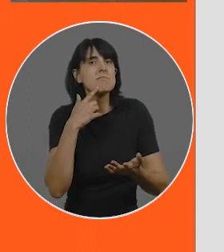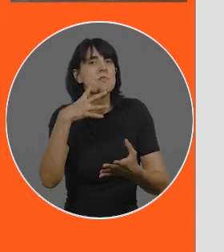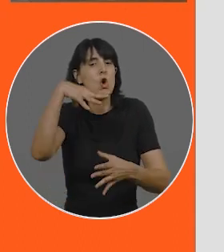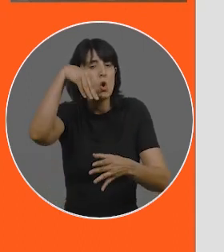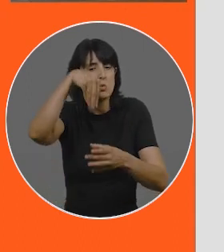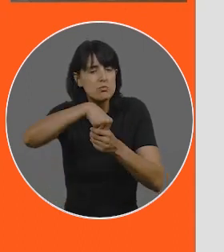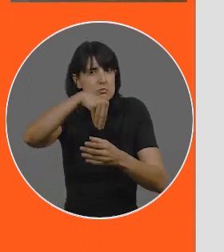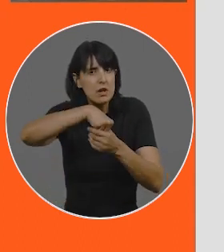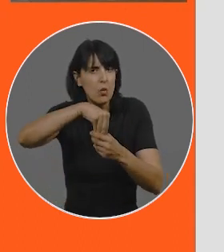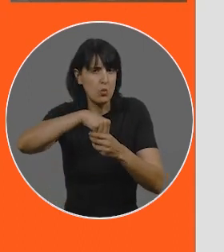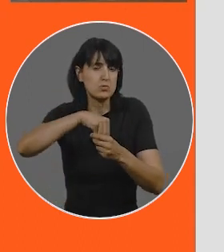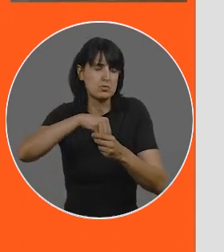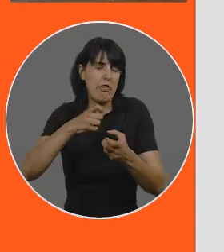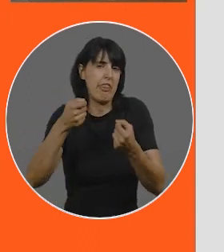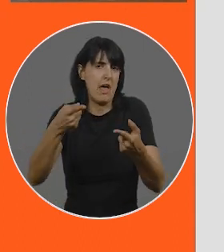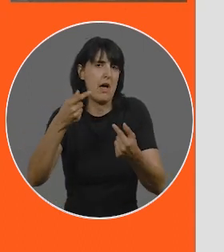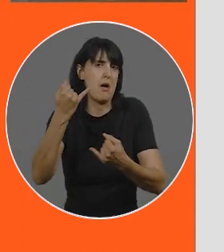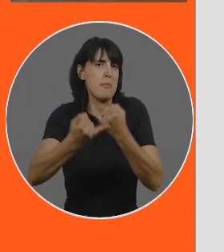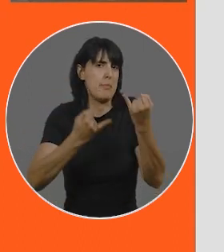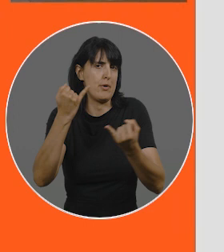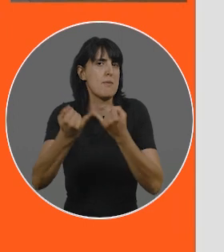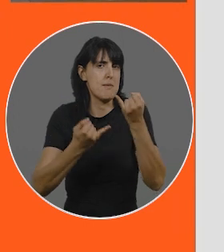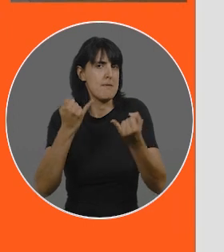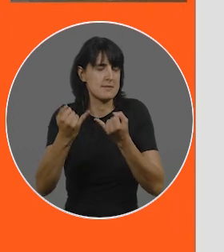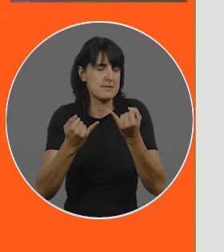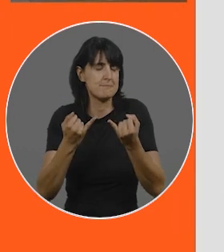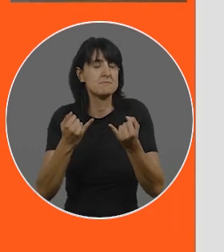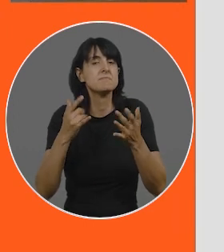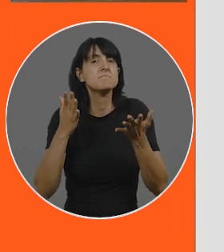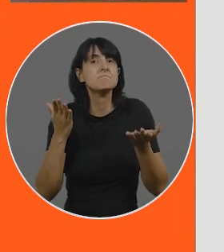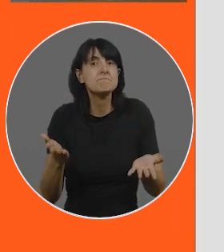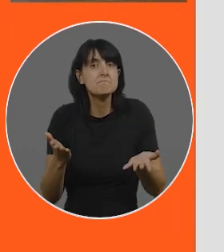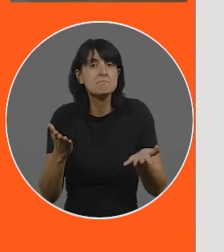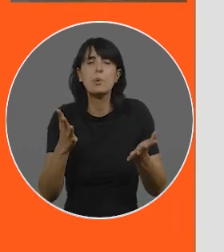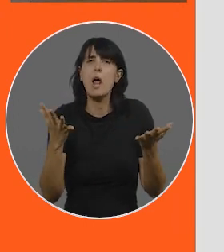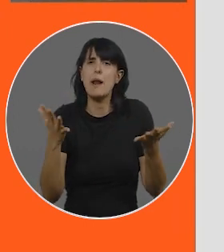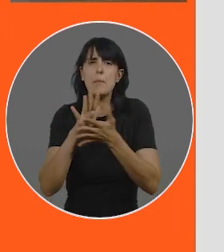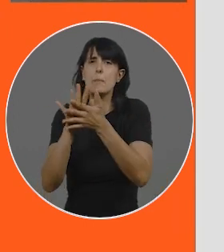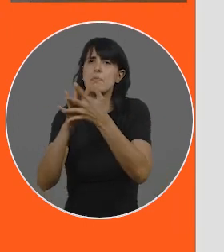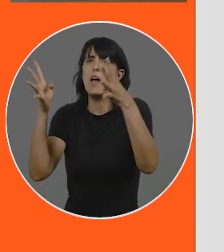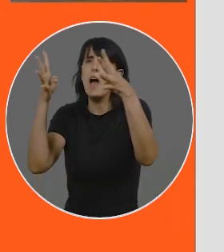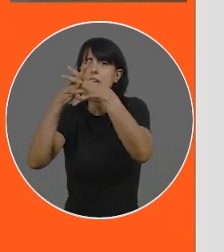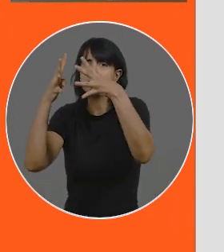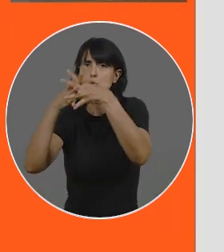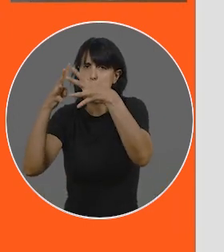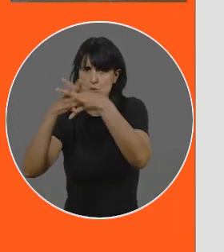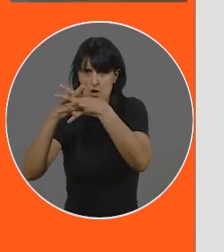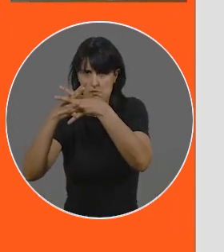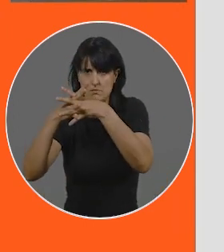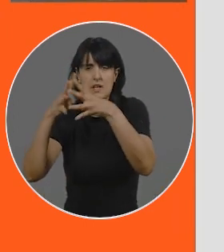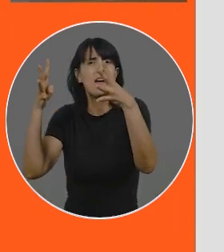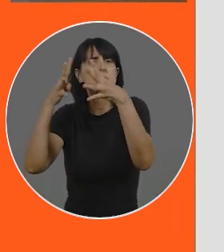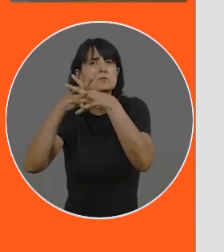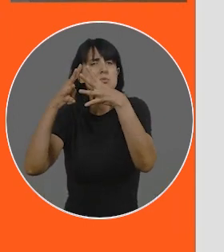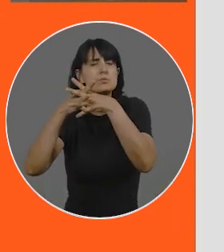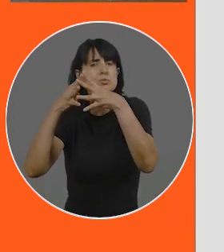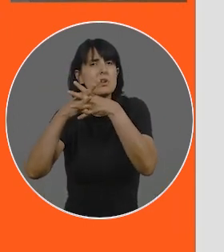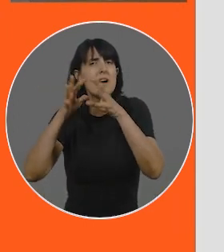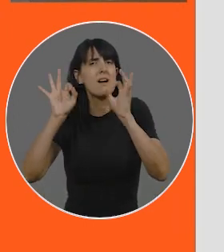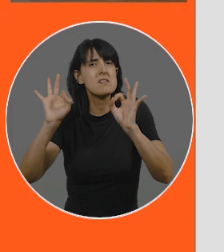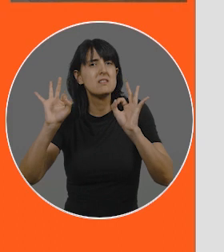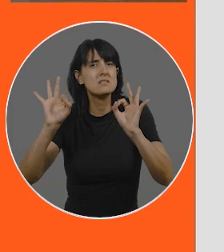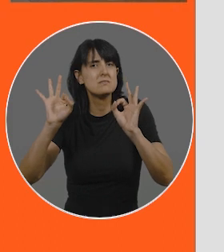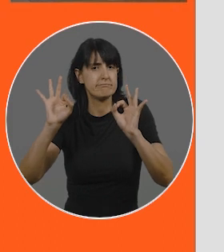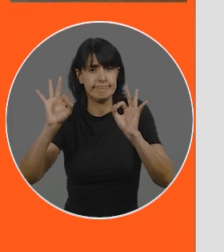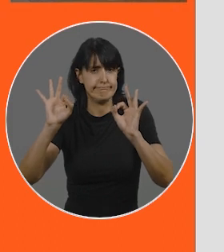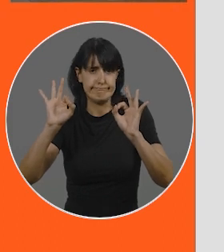ser continguts que poden donar problemes. Poden donar problemes. Però no ens quedem aquí. Parlem d'estructura. Cuidao,